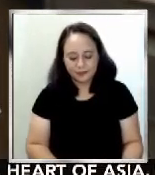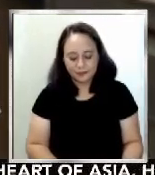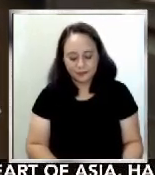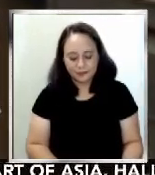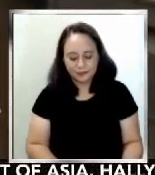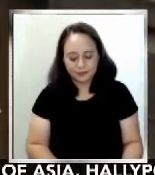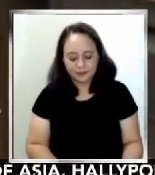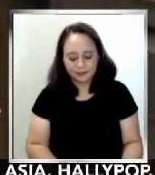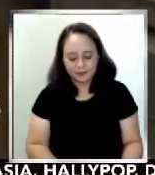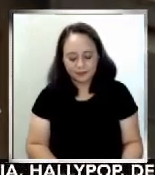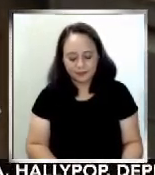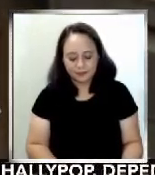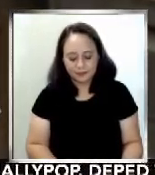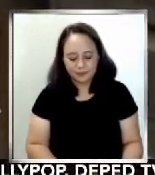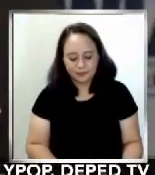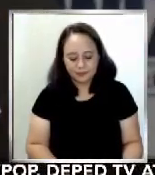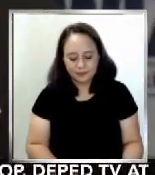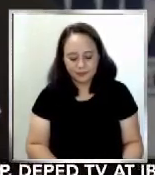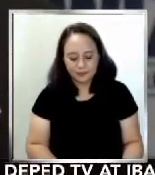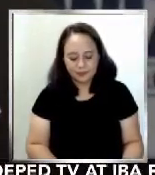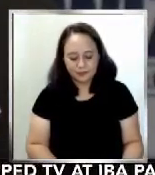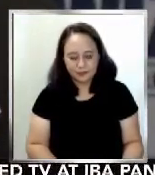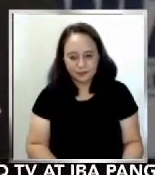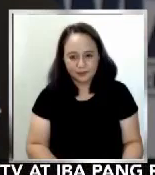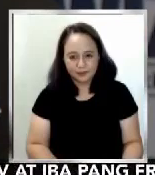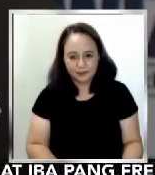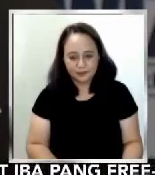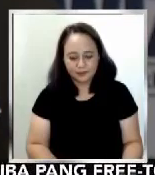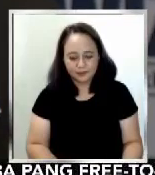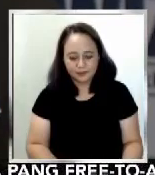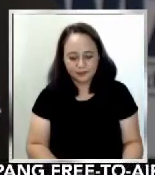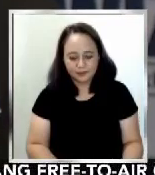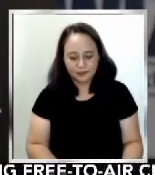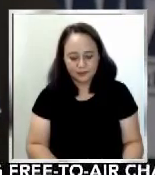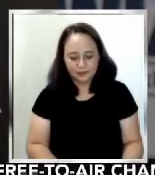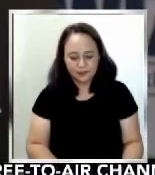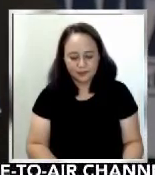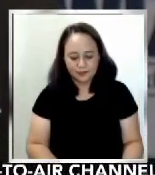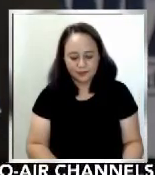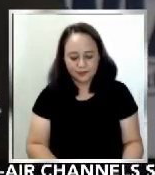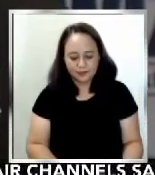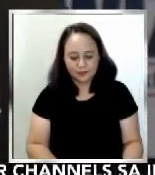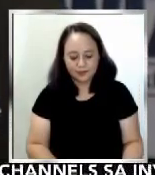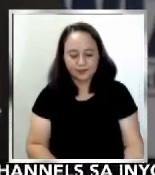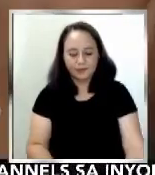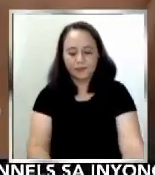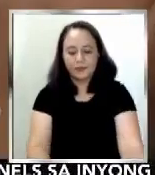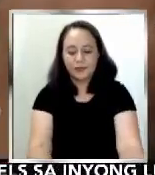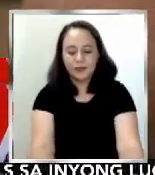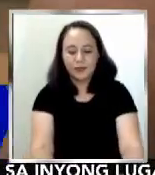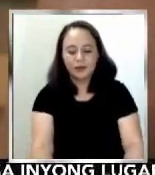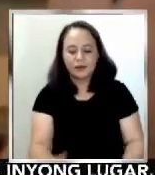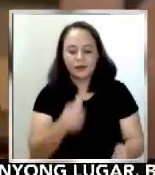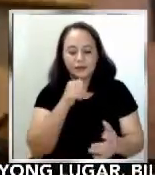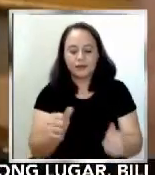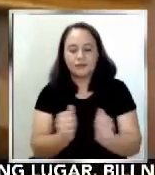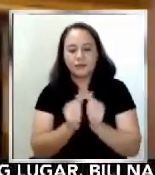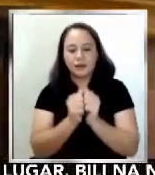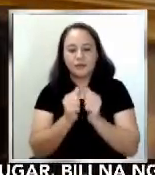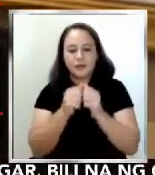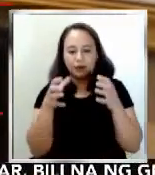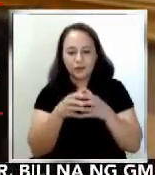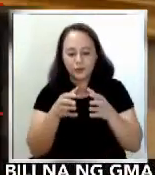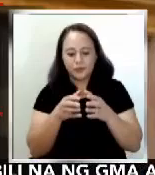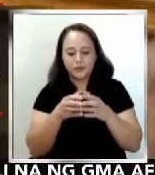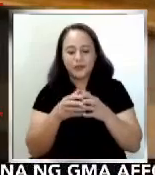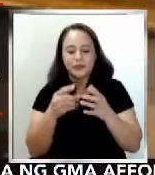Cusi bilang party vice chairman dahil daw sa pagsuporta kay Davao City Mayor Sara Duterte na hindi naman nila kapartido. Sabi pa ni Cusi